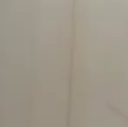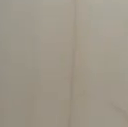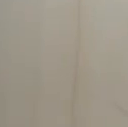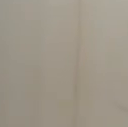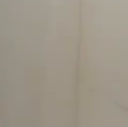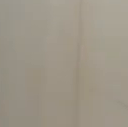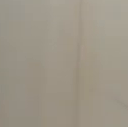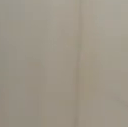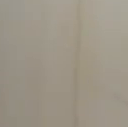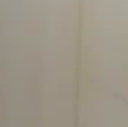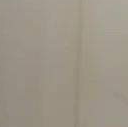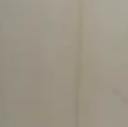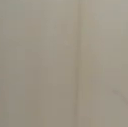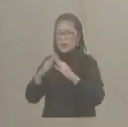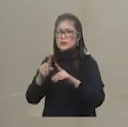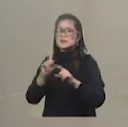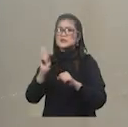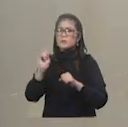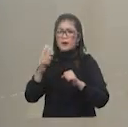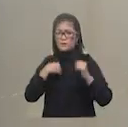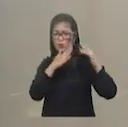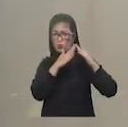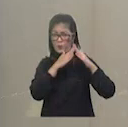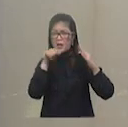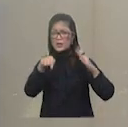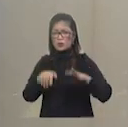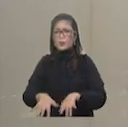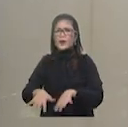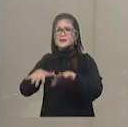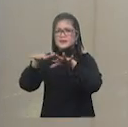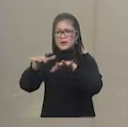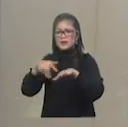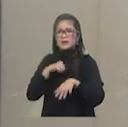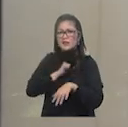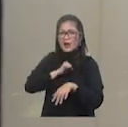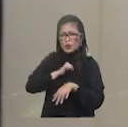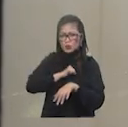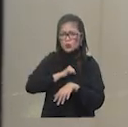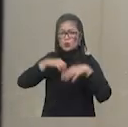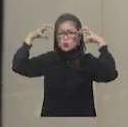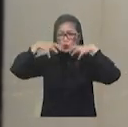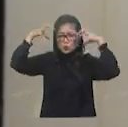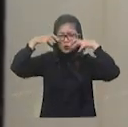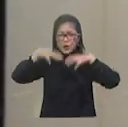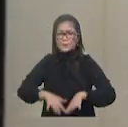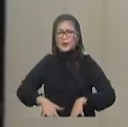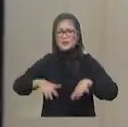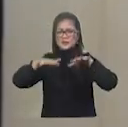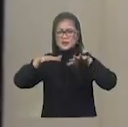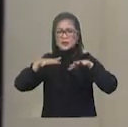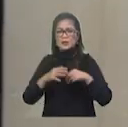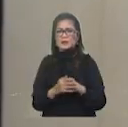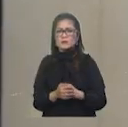kan, kalau hujan kan banjir. Gitu. Susu. Susu. Ya, oh, dioleng-olengkan? Saya